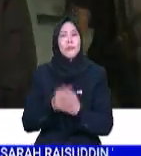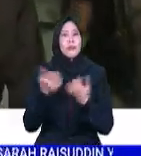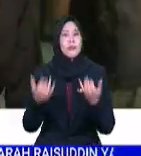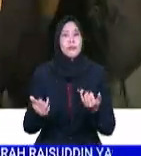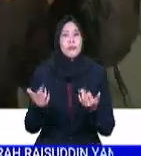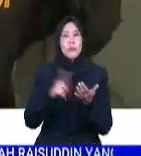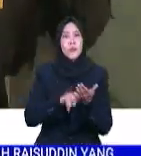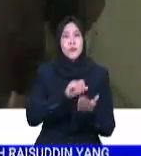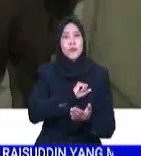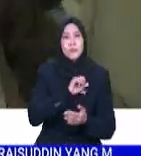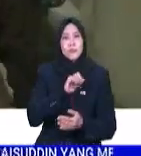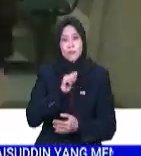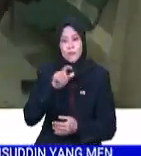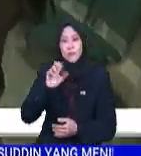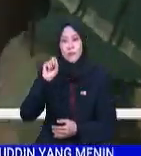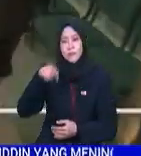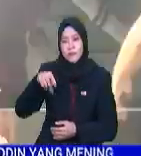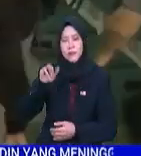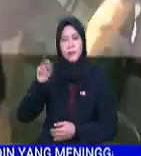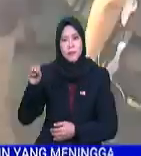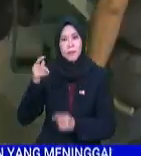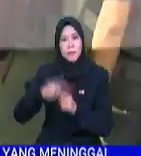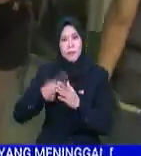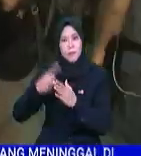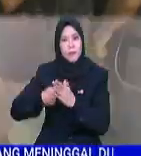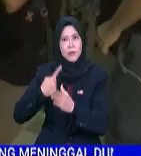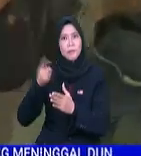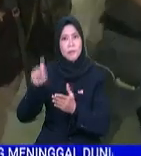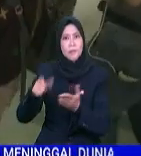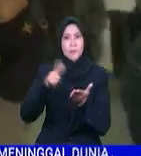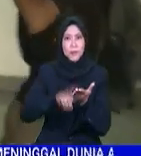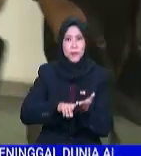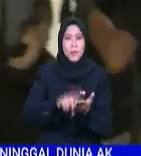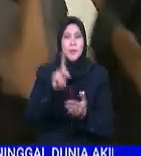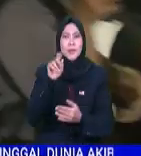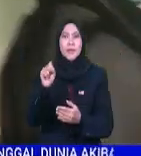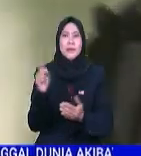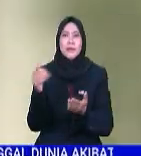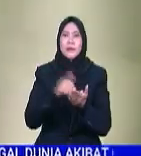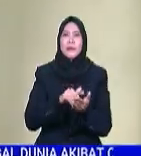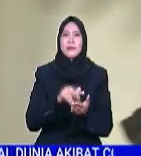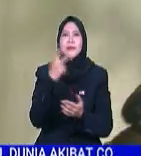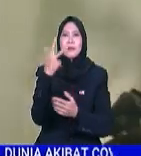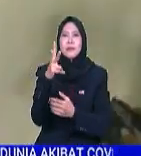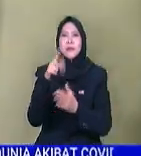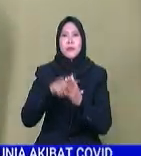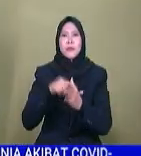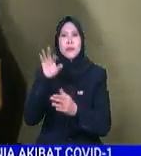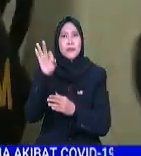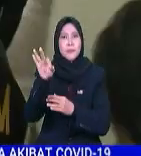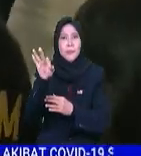diri ke pejabat sprm terdekat setiap bulan Desember semula di 12 Sep